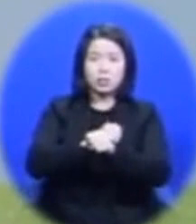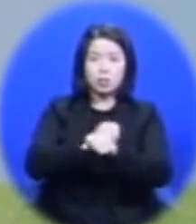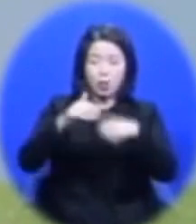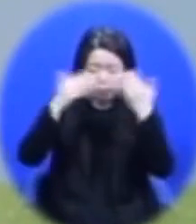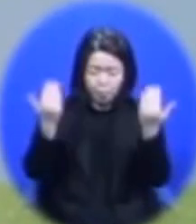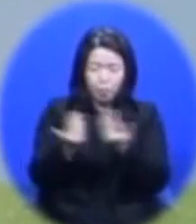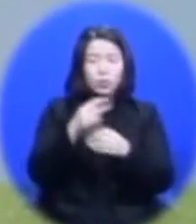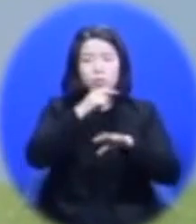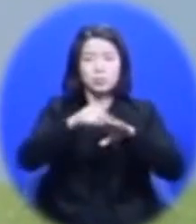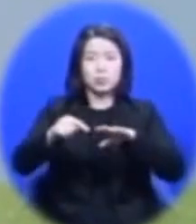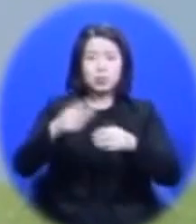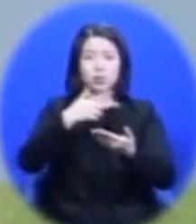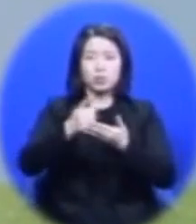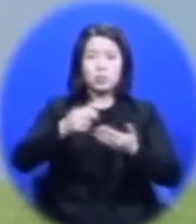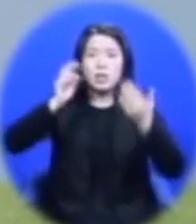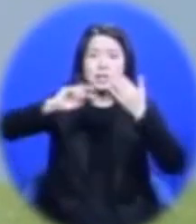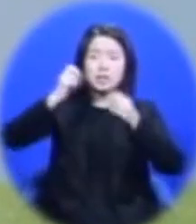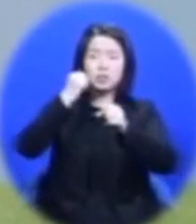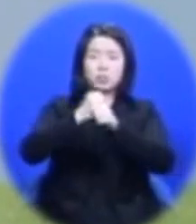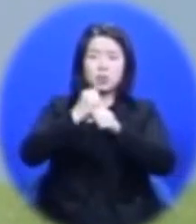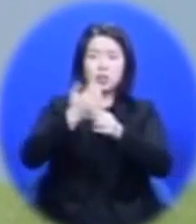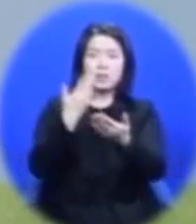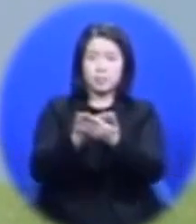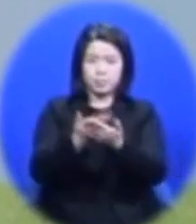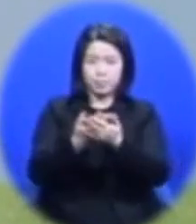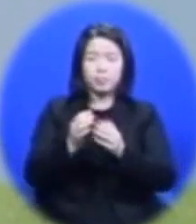민족이 주님을 찬송하게 하십시오.